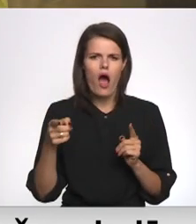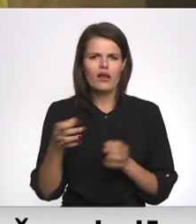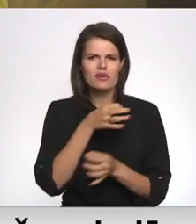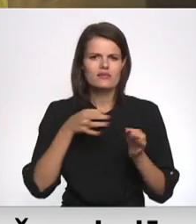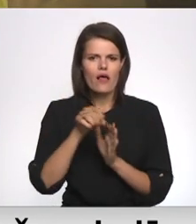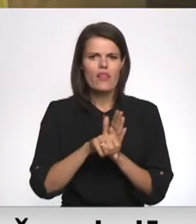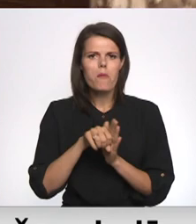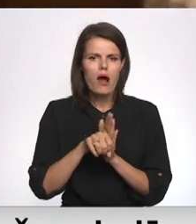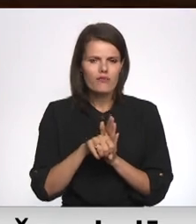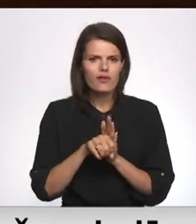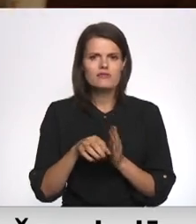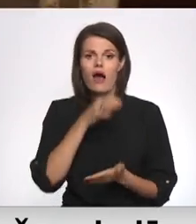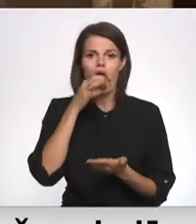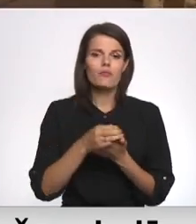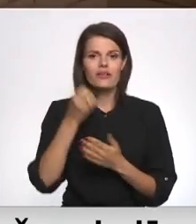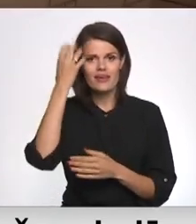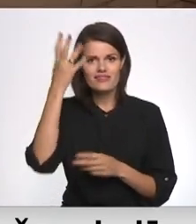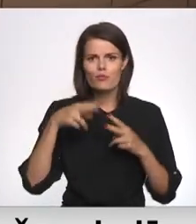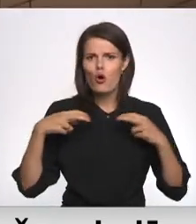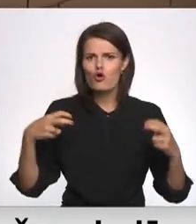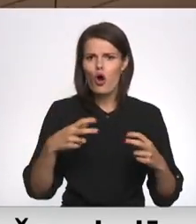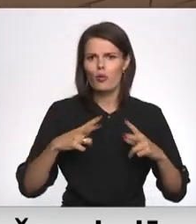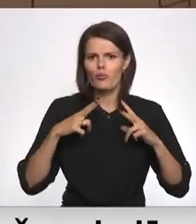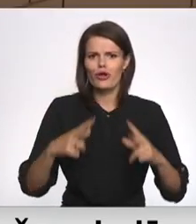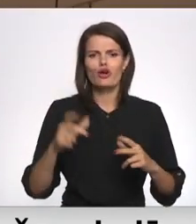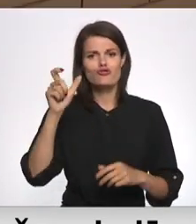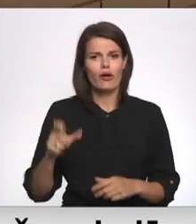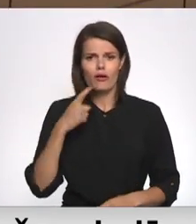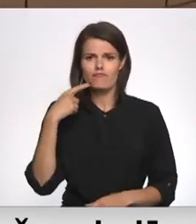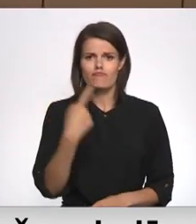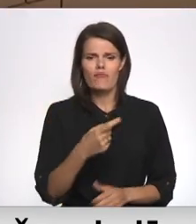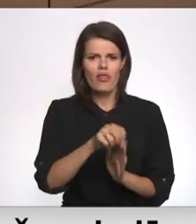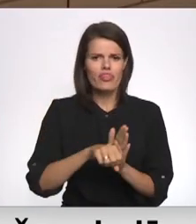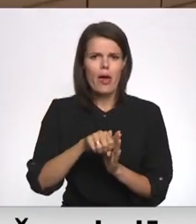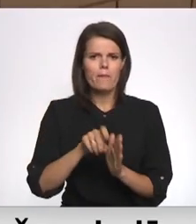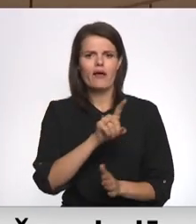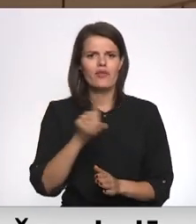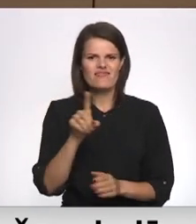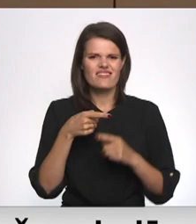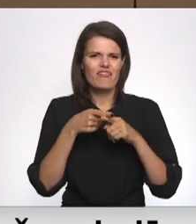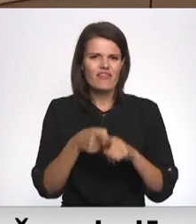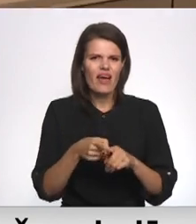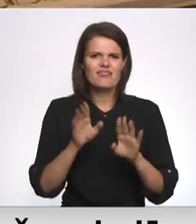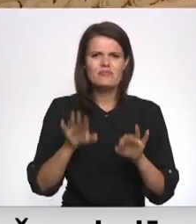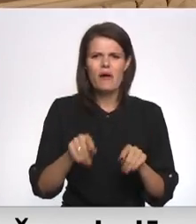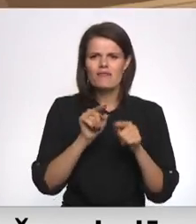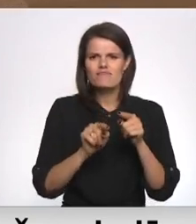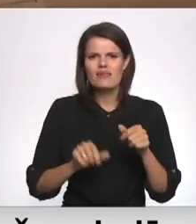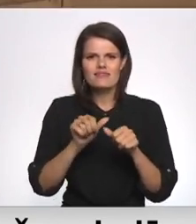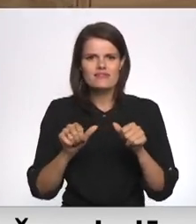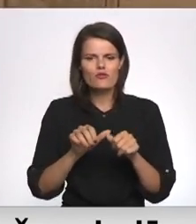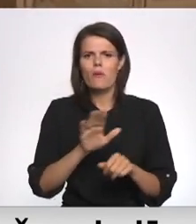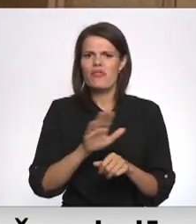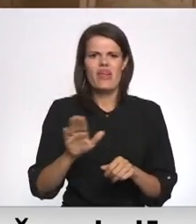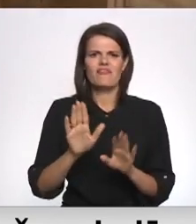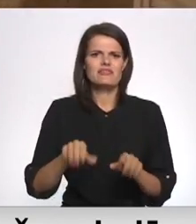debates. Atbildīgās izglītības komisijas priekšsēdis uzsver, debates esot tehniskas par niansēm, ne